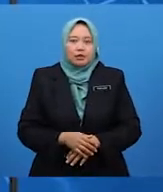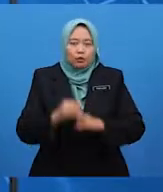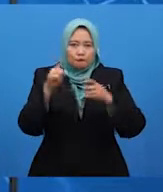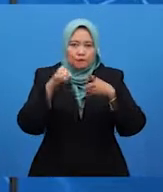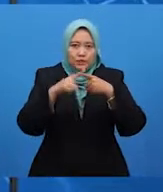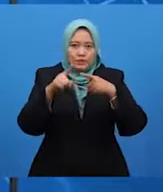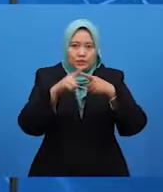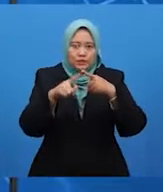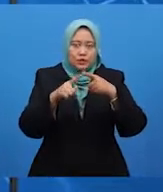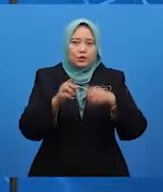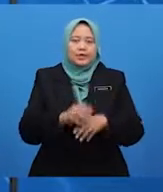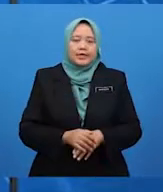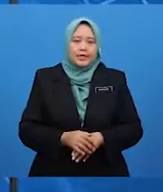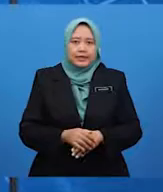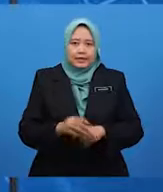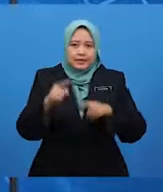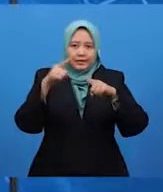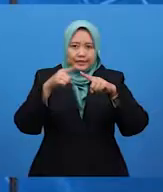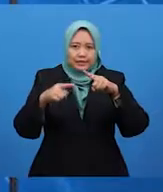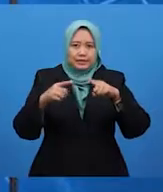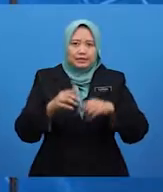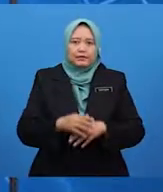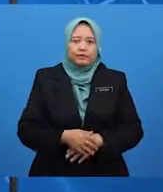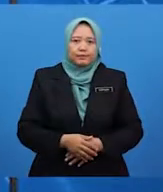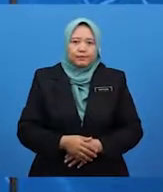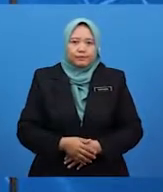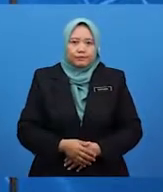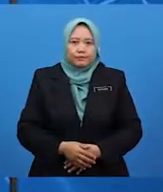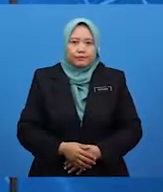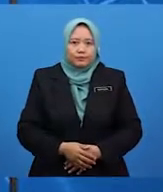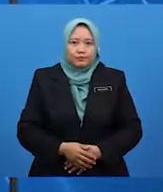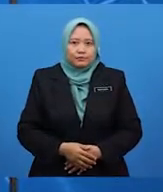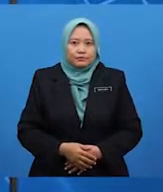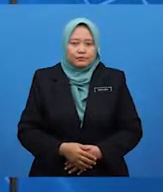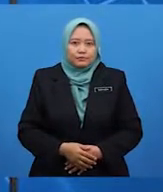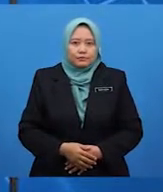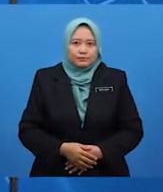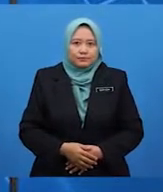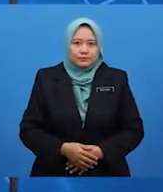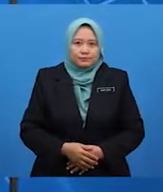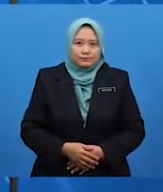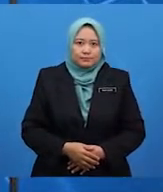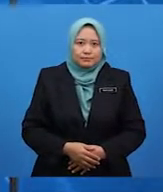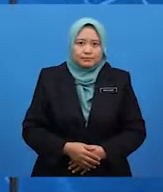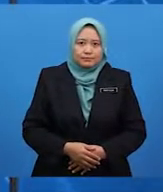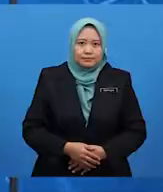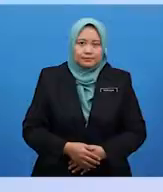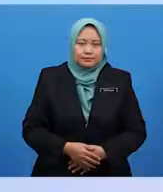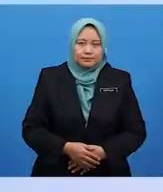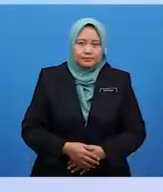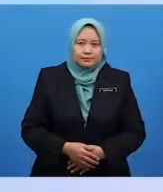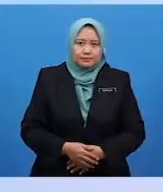Betul. Warna atau dakwat cetakan memerlukan bahagian bernaman untuk dakwat melekat dan seterusnya dicetak atas